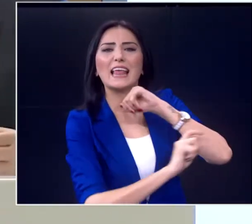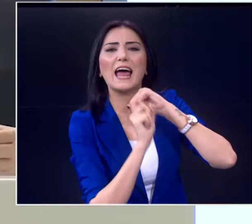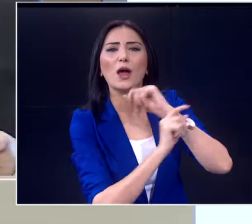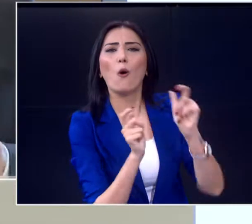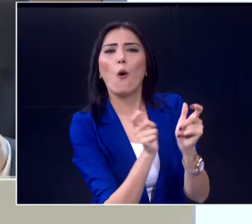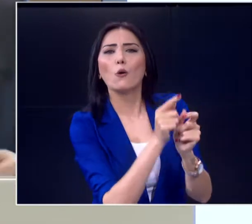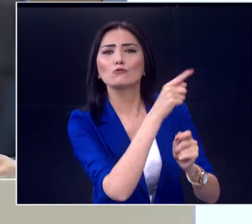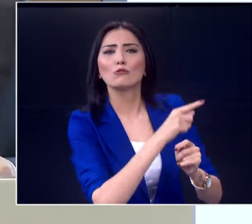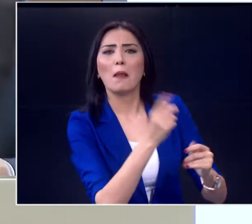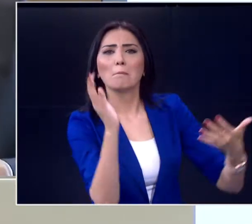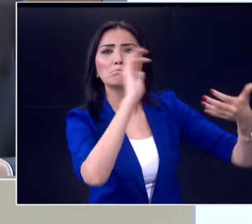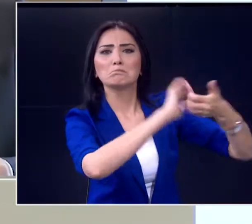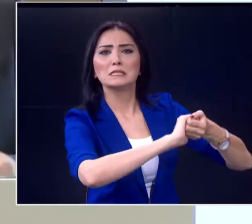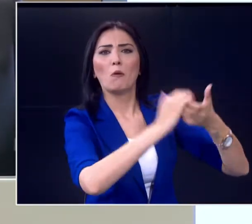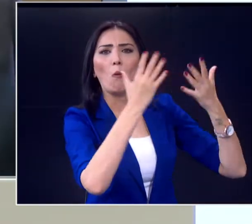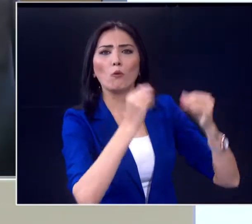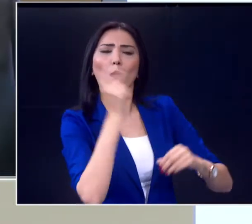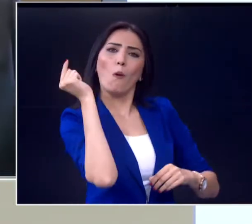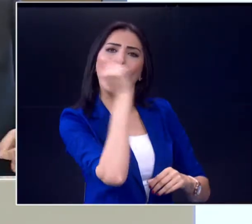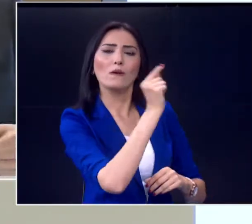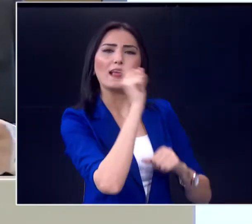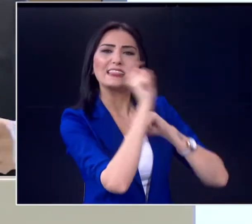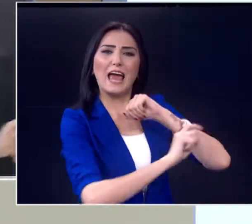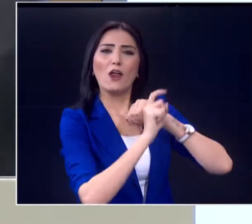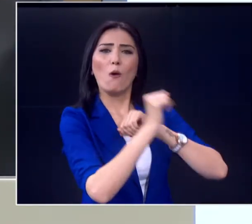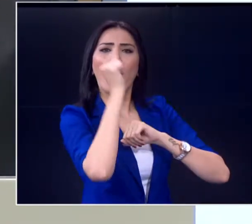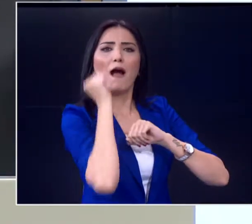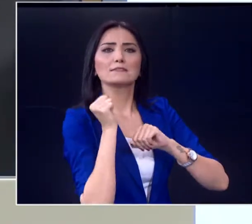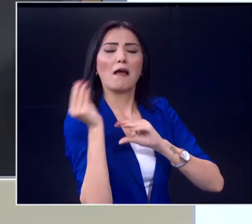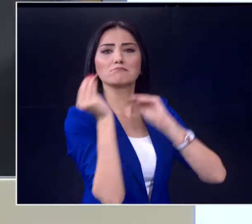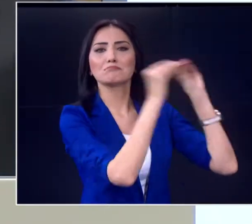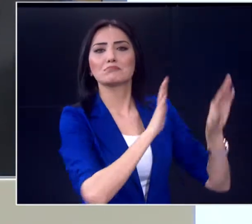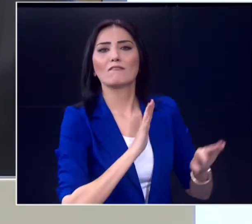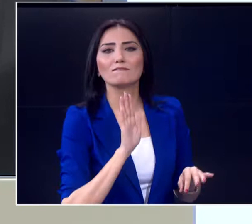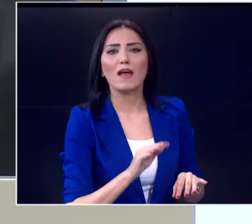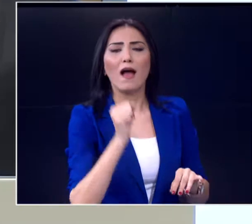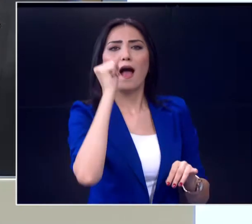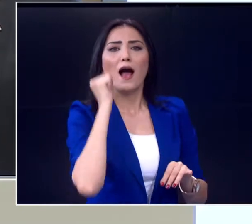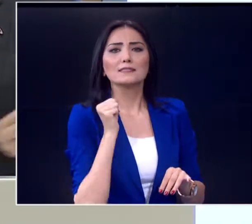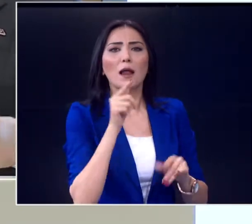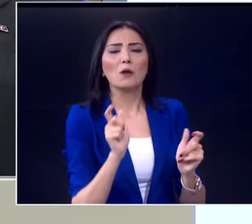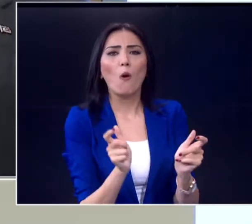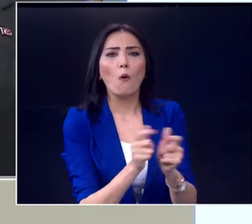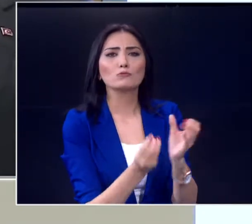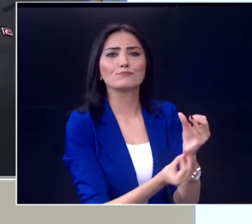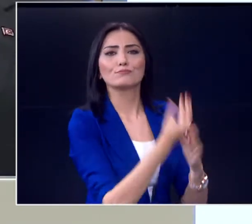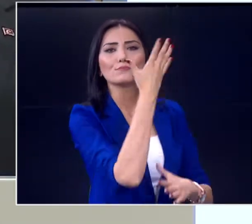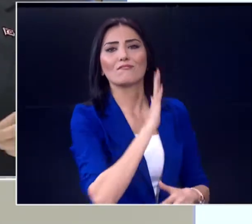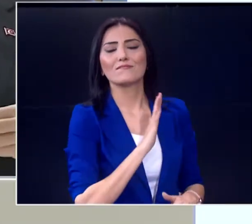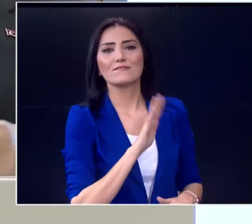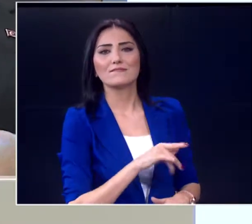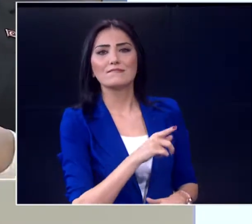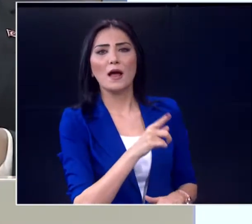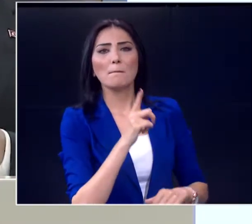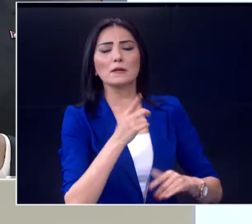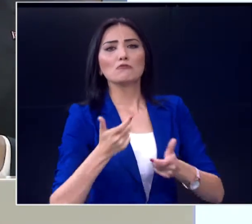terör örgütüyle bir oluyor, oraya asker kuruyor. Askeri bir örgüt kuruyor.